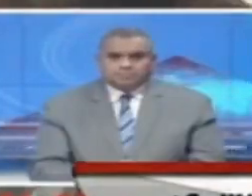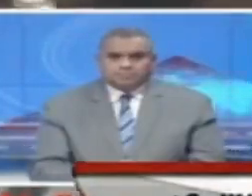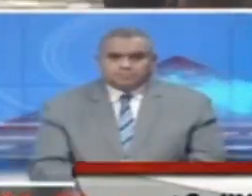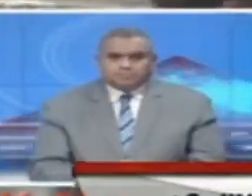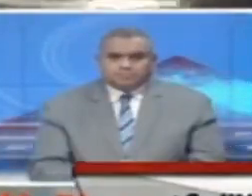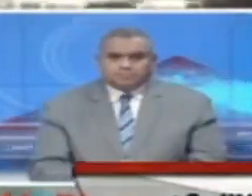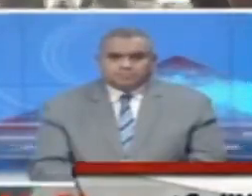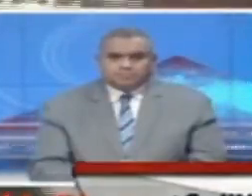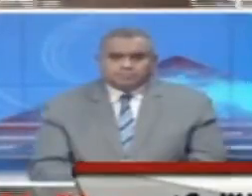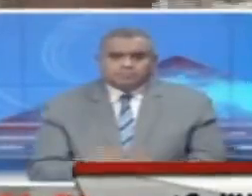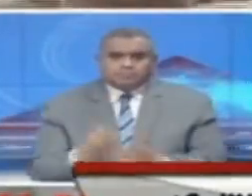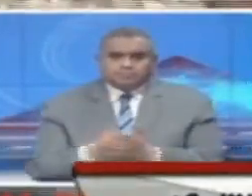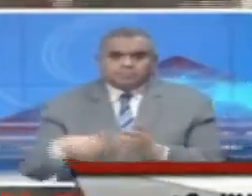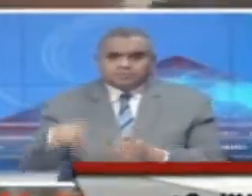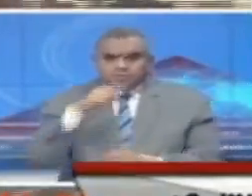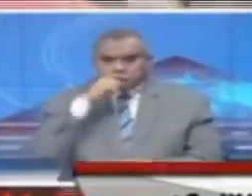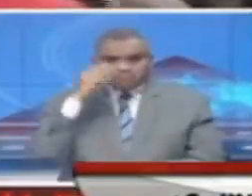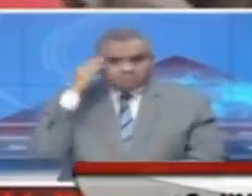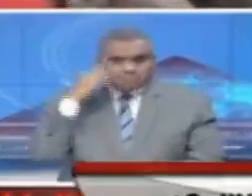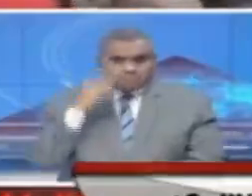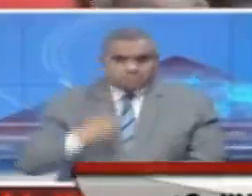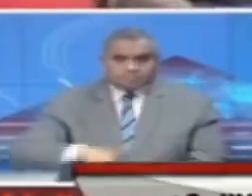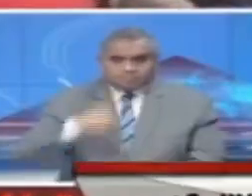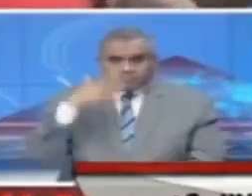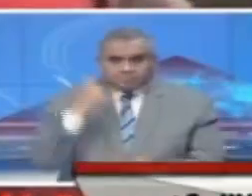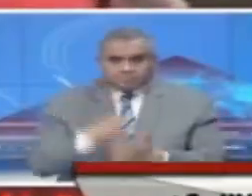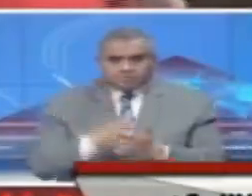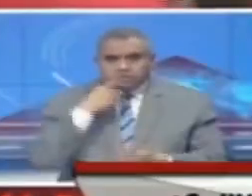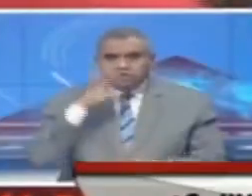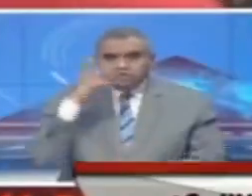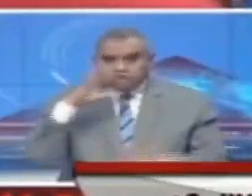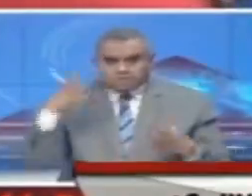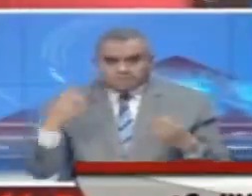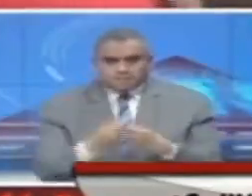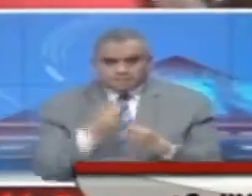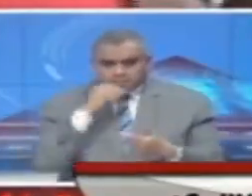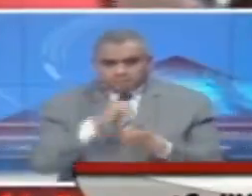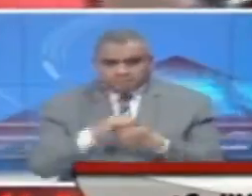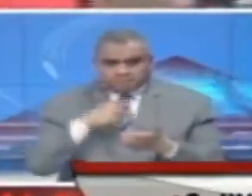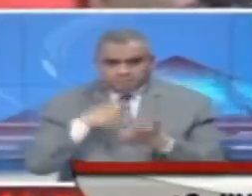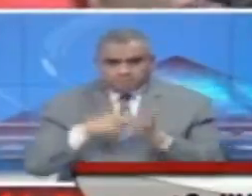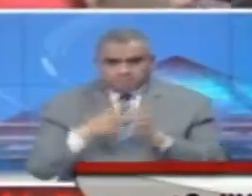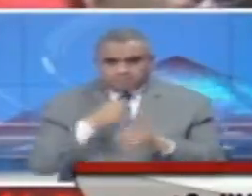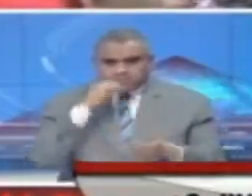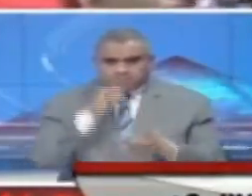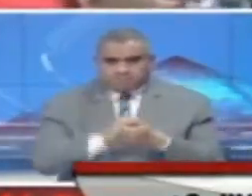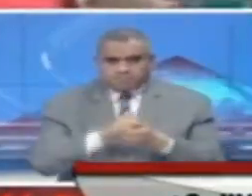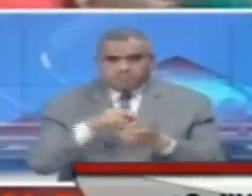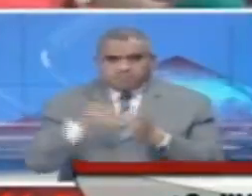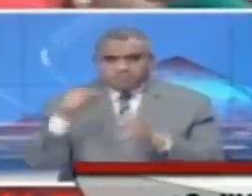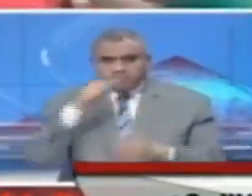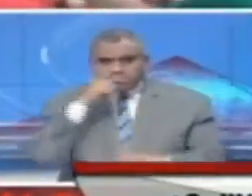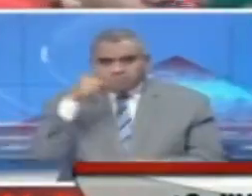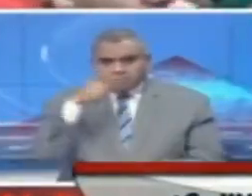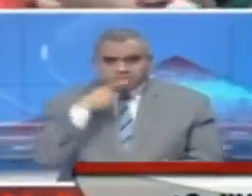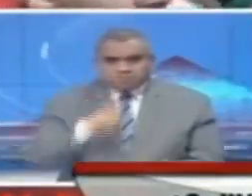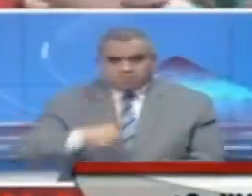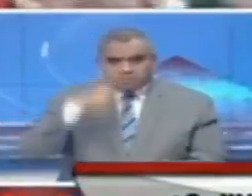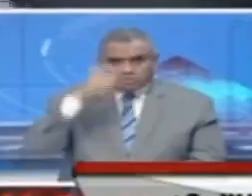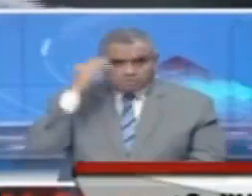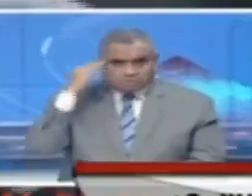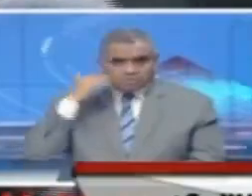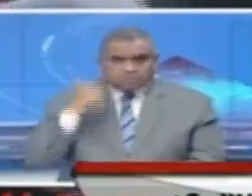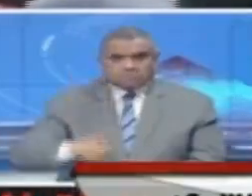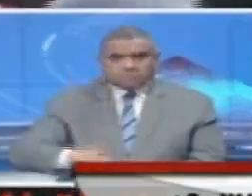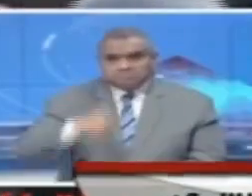عام مر على نساء مصر ورجالها وشبابها كعتمة ليلة ولكن المرأة المصرية تحديدا